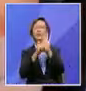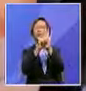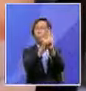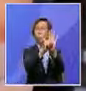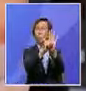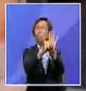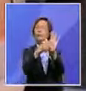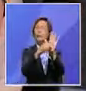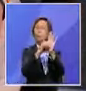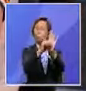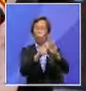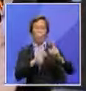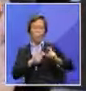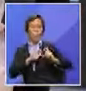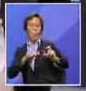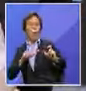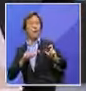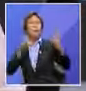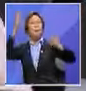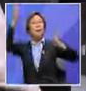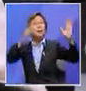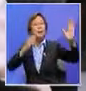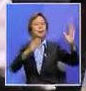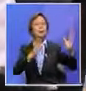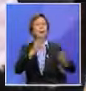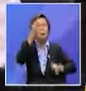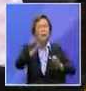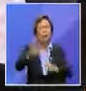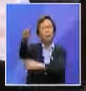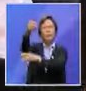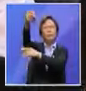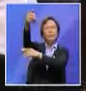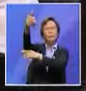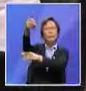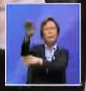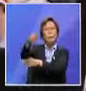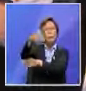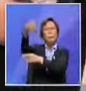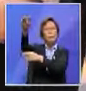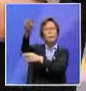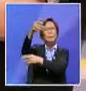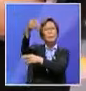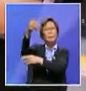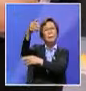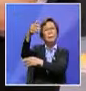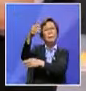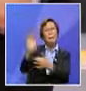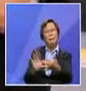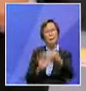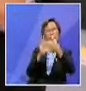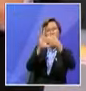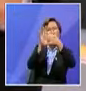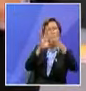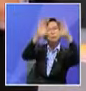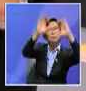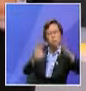ya, simbol keberanian negara dan sebagainya. Dan kalau bendera tu cara memasang